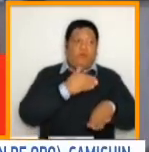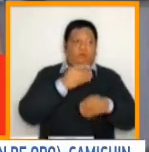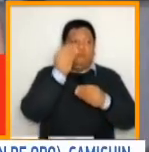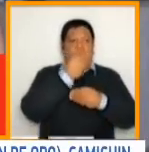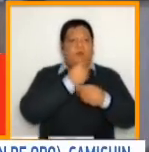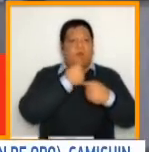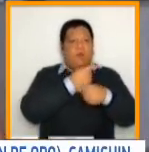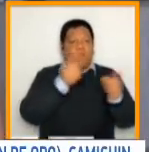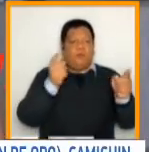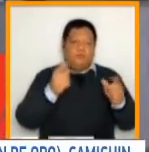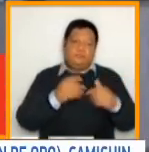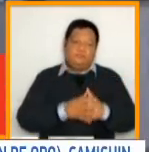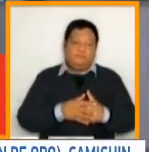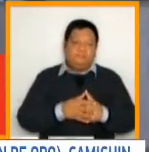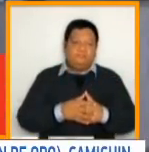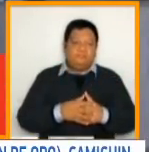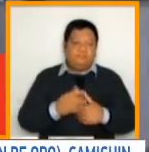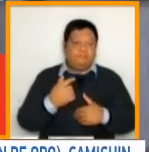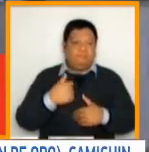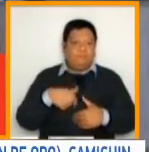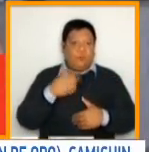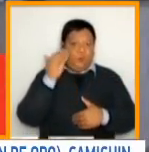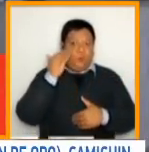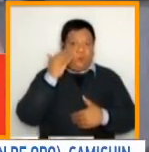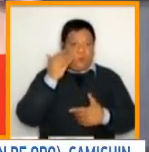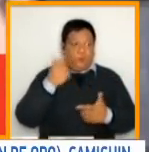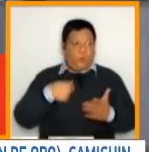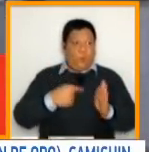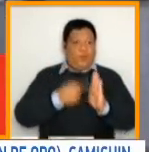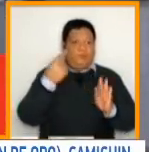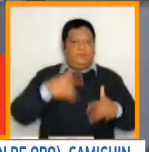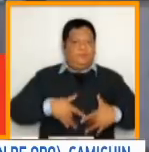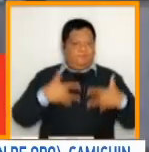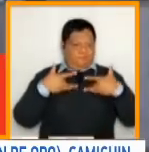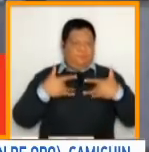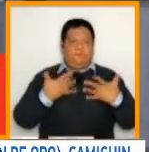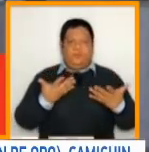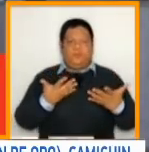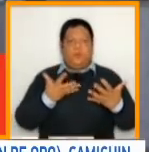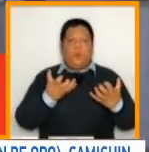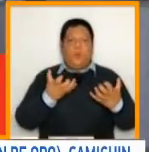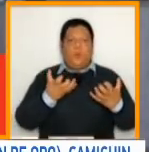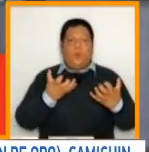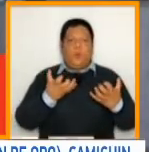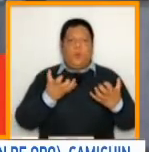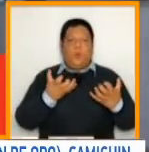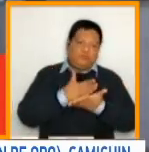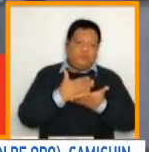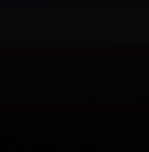and, you know, happiness is best when shared. I want to share my happiness.